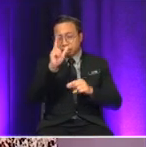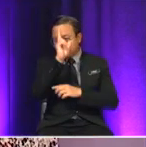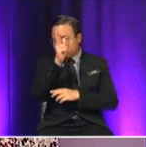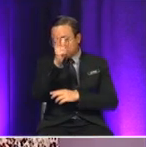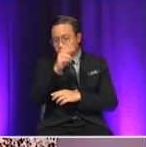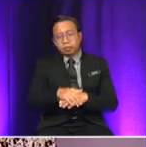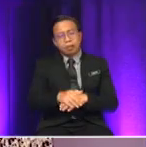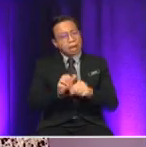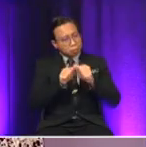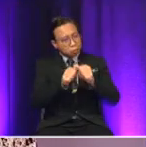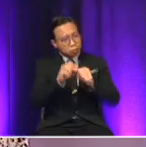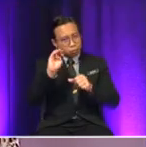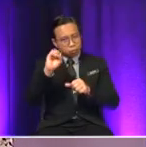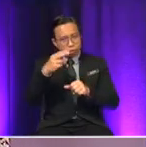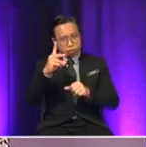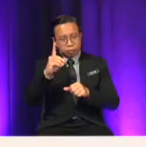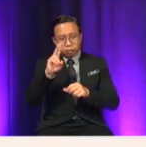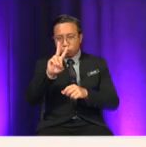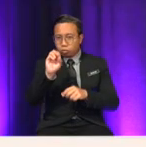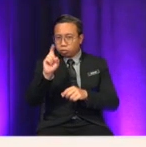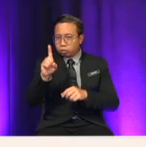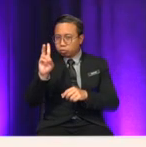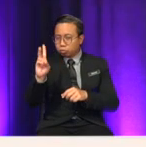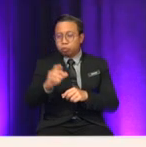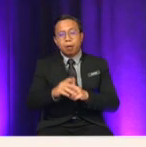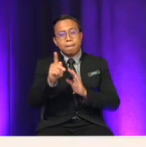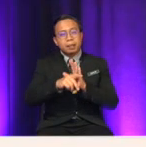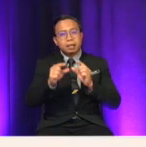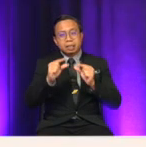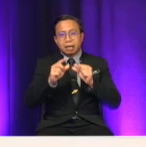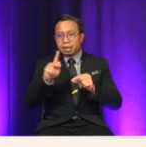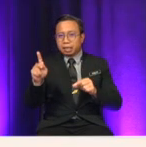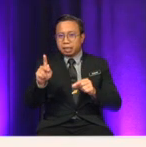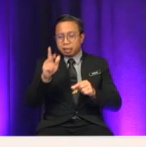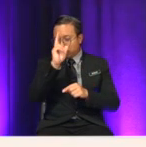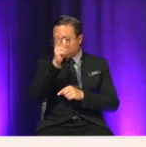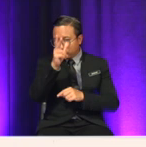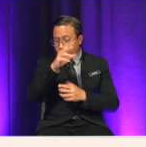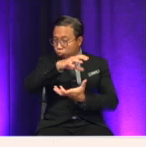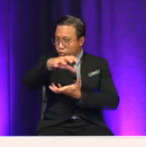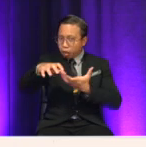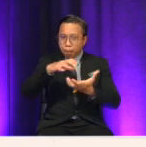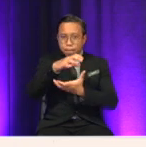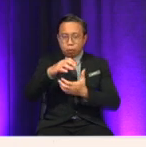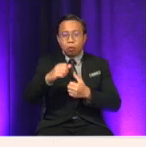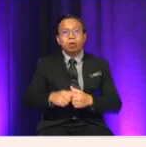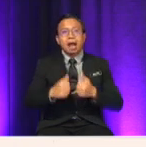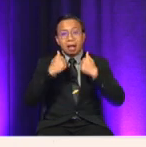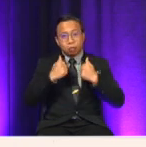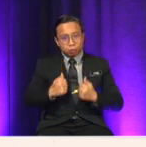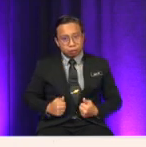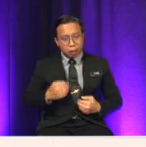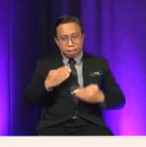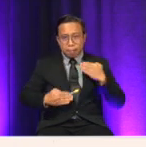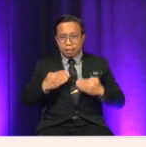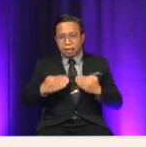tahun 2017, pergerakan kreatif merupakan kombinasi antara pergerakan anggota badan,